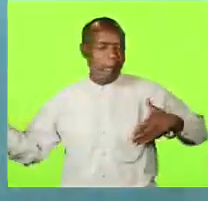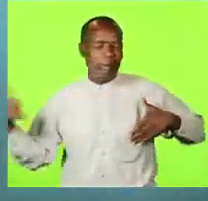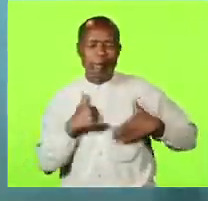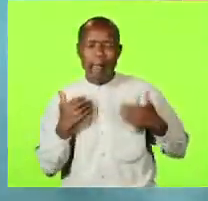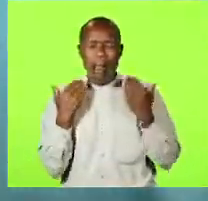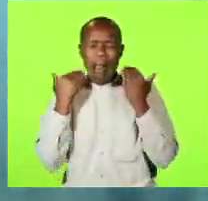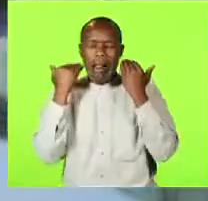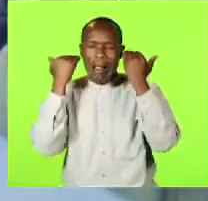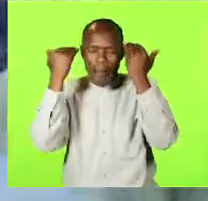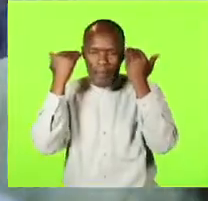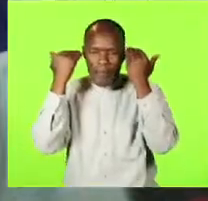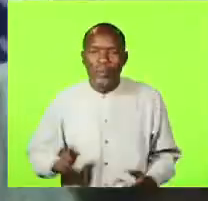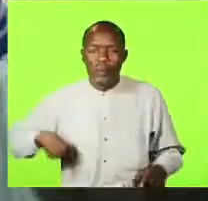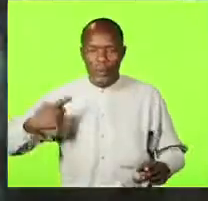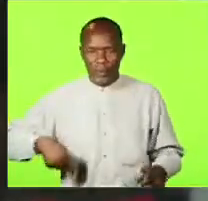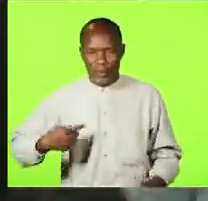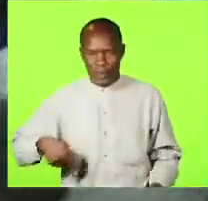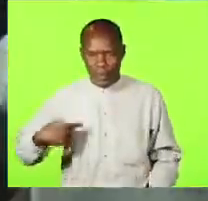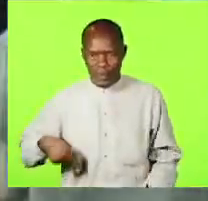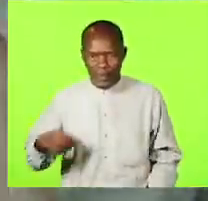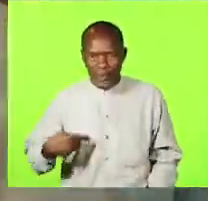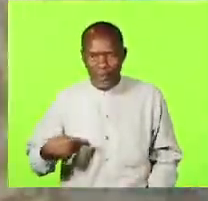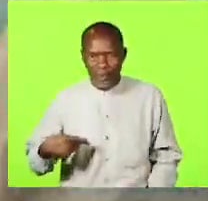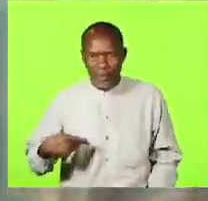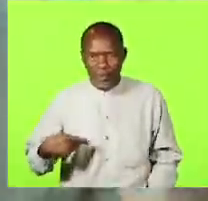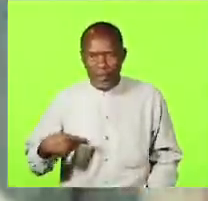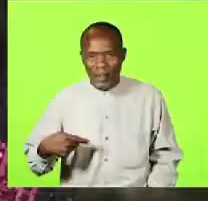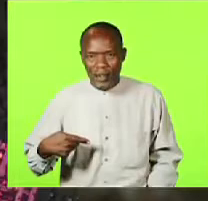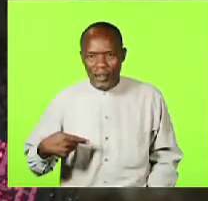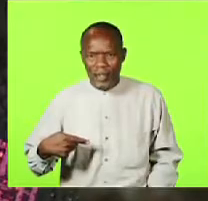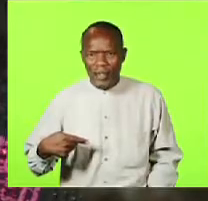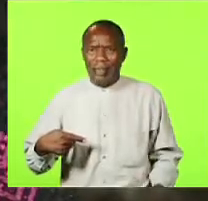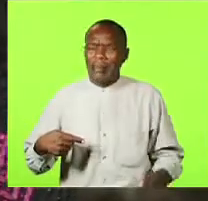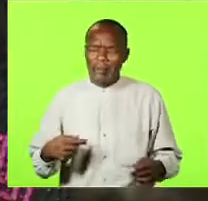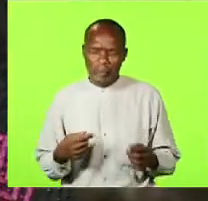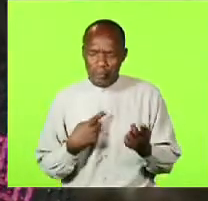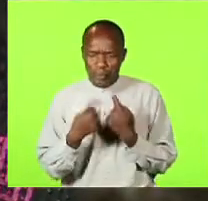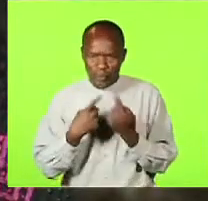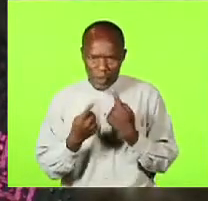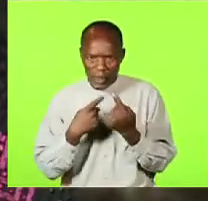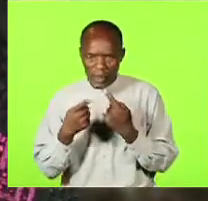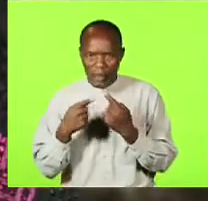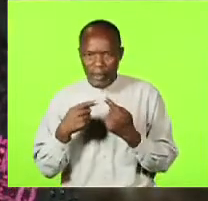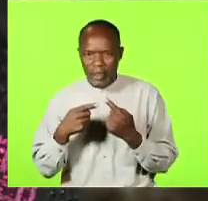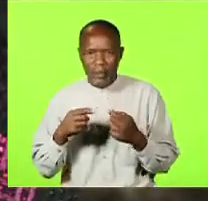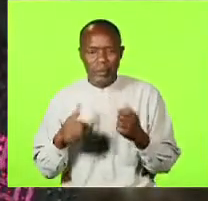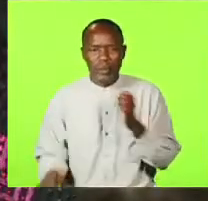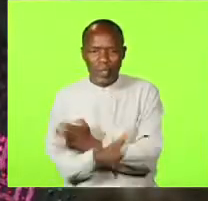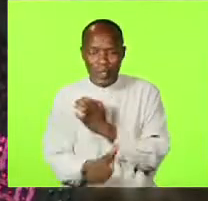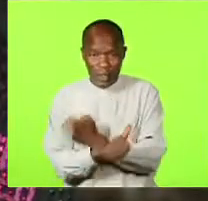Malindi, imekua, imewusishwa kama hotspot. Ni hii mzozo ya itikadikali. Yani